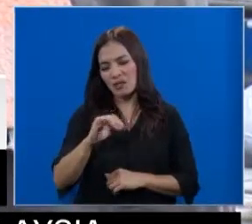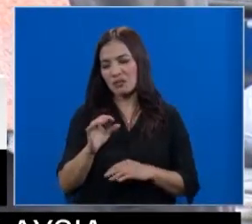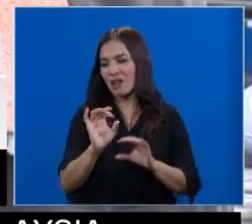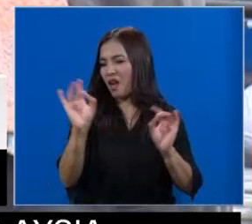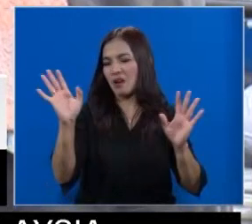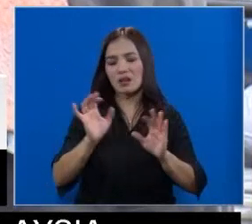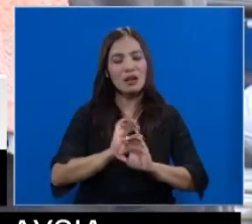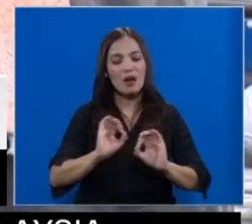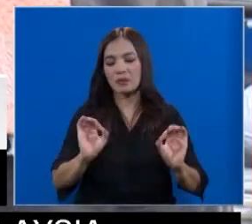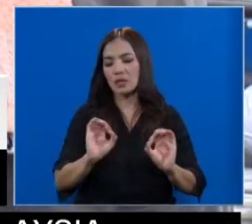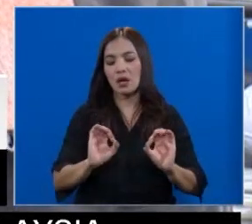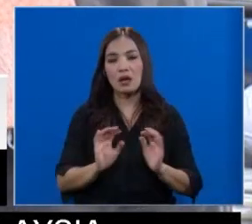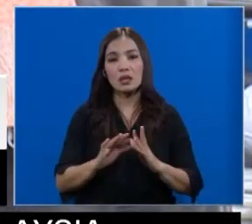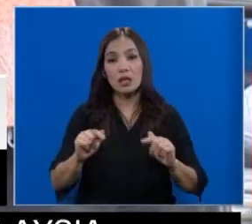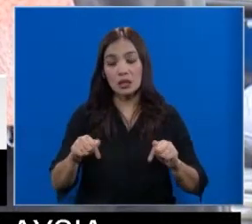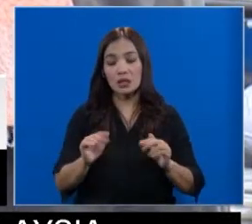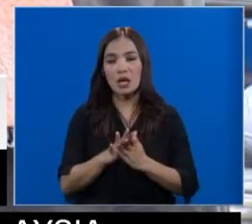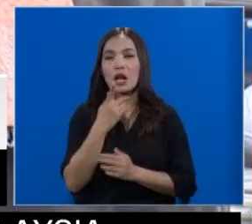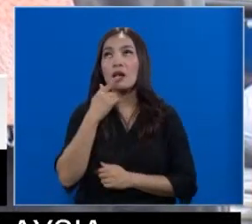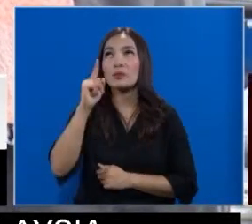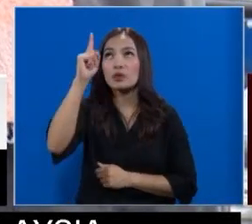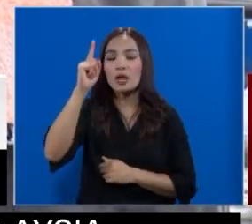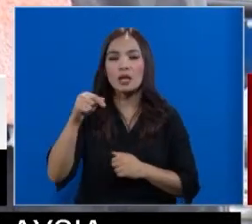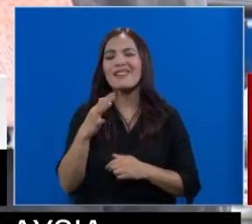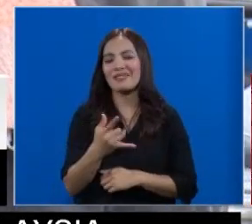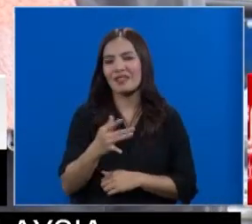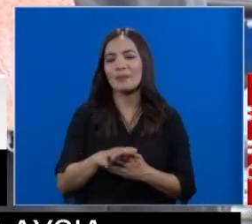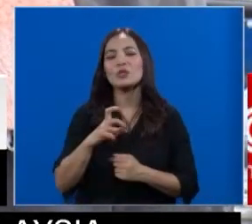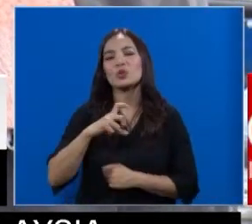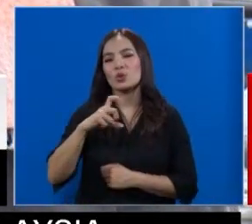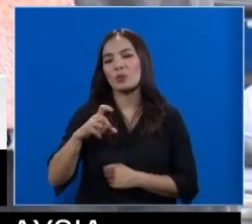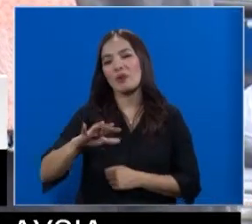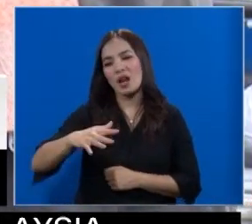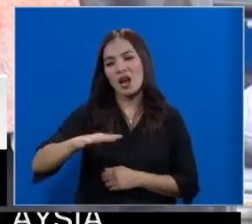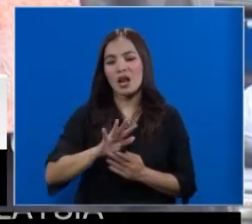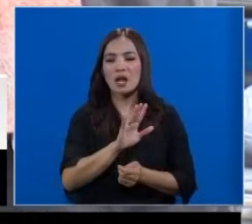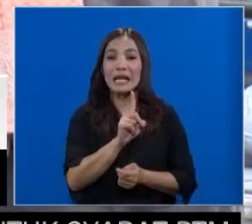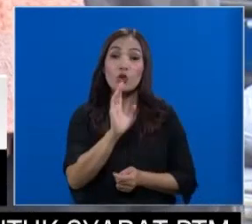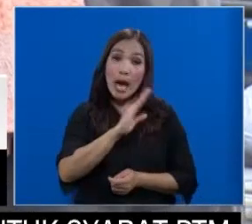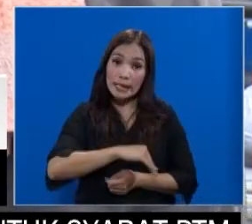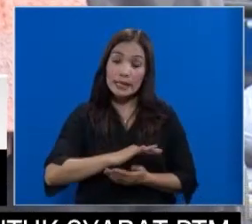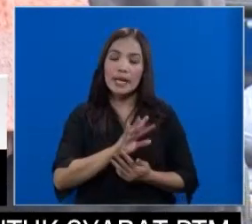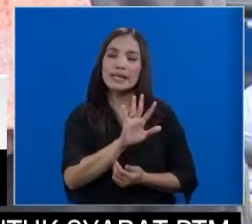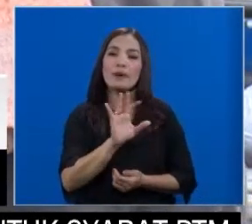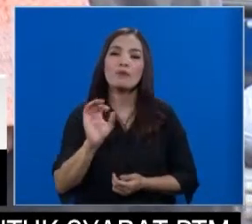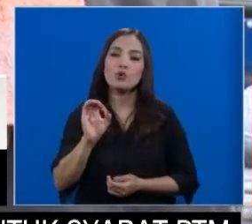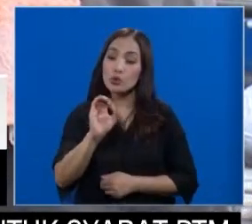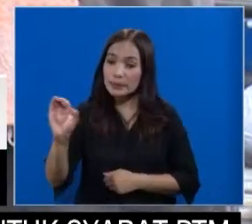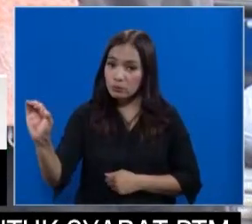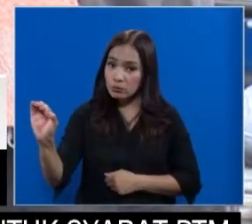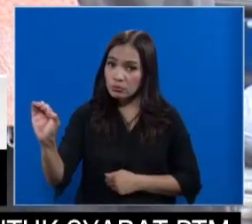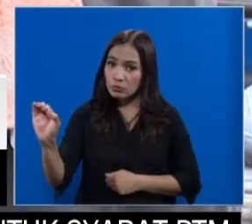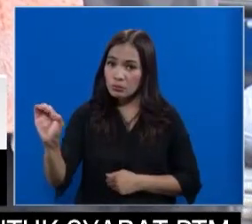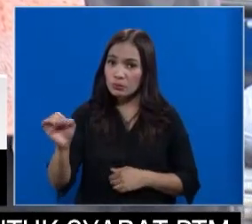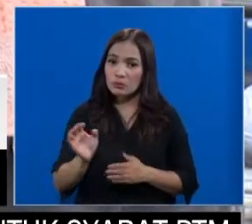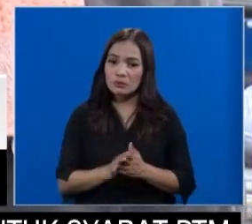sekarang alhamdulillah ada itu. Sehari bisa dapat berapa? Ya kadang-kadang 50, dapat kadang-kadang ya